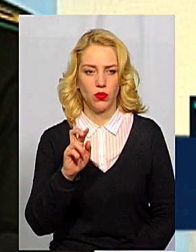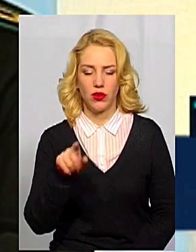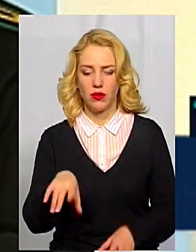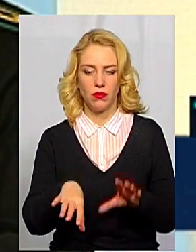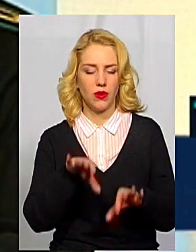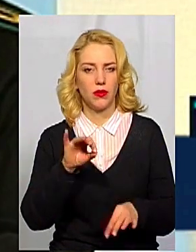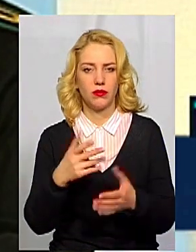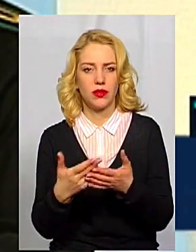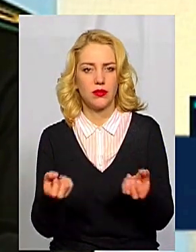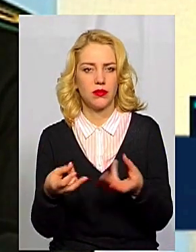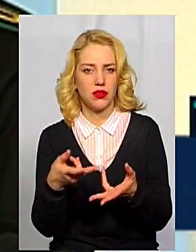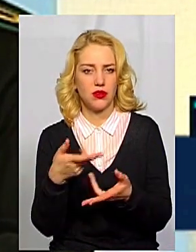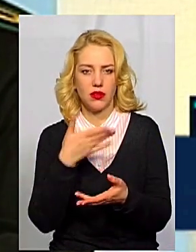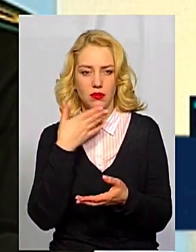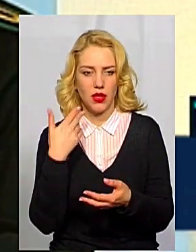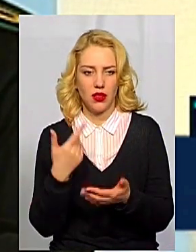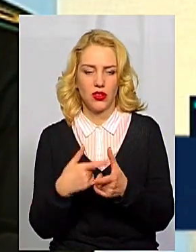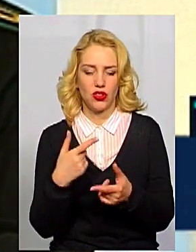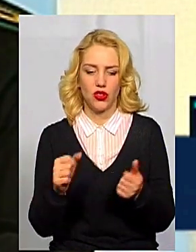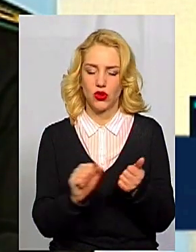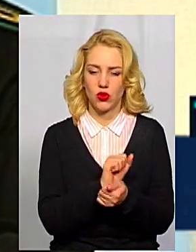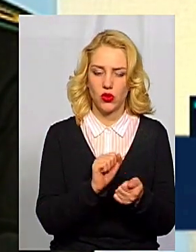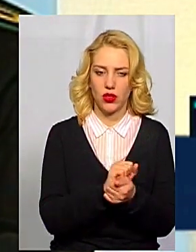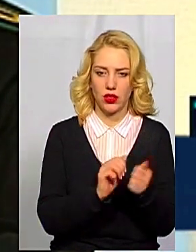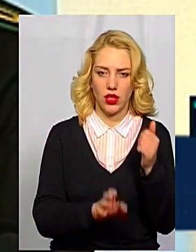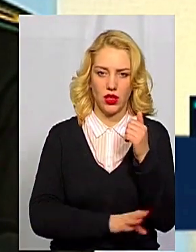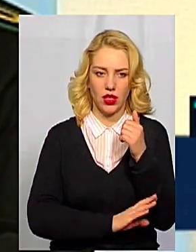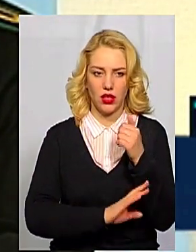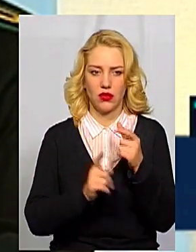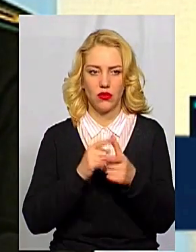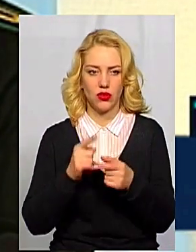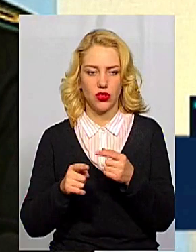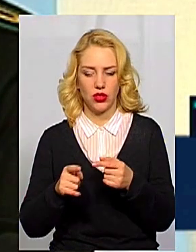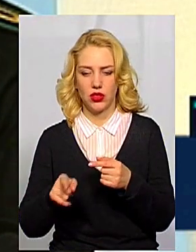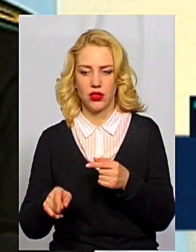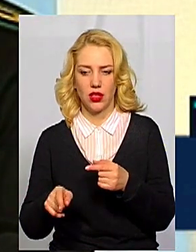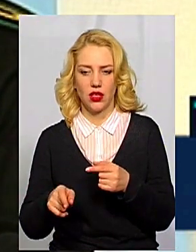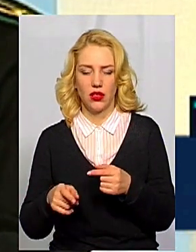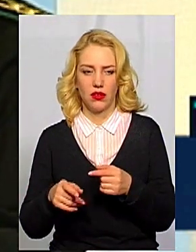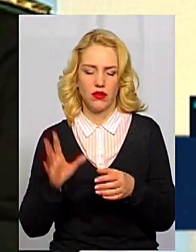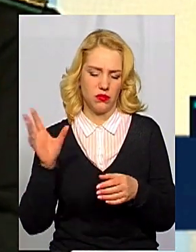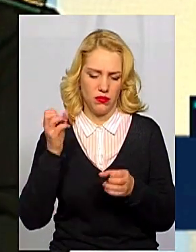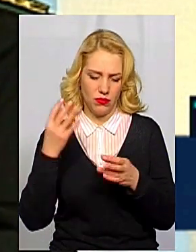вибирали, які там дерева, чи воно, чи сухостійні вони, чи сироростучі дерева. Тобто там всі